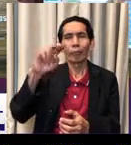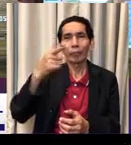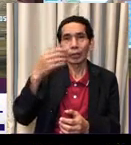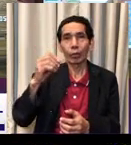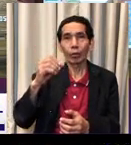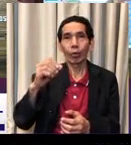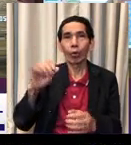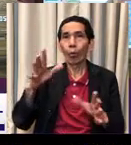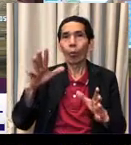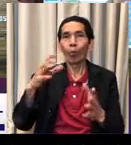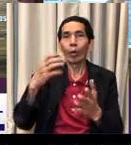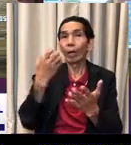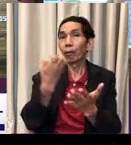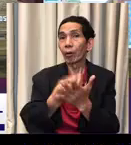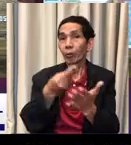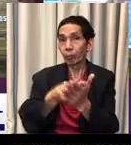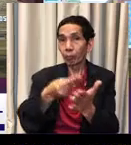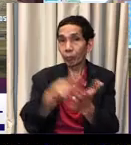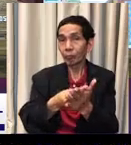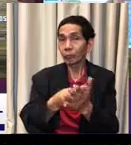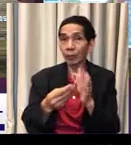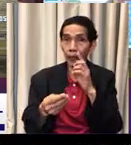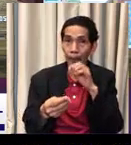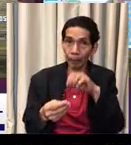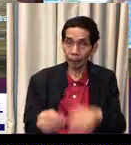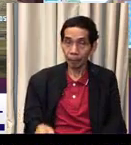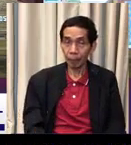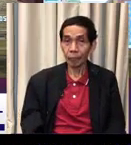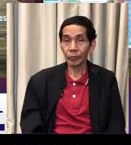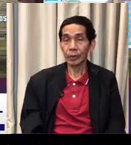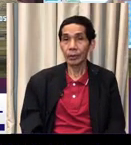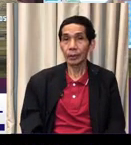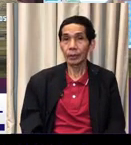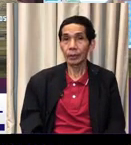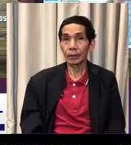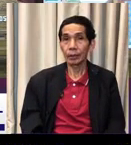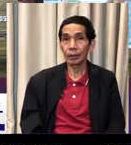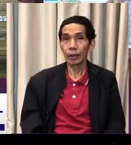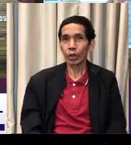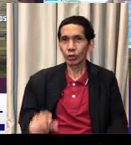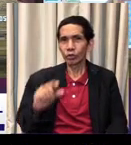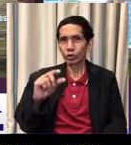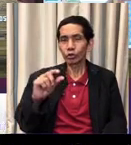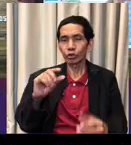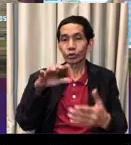pero wala akong gambling. Hindi ako PD 1602. Ito ha. Sige,